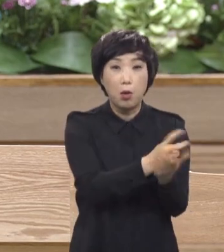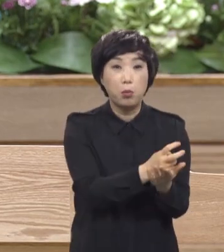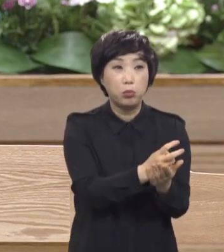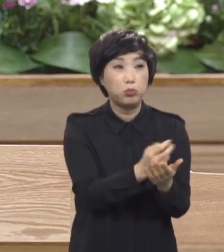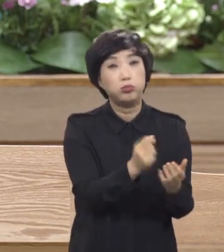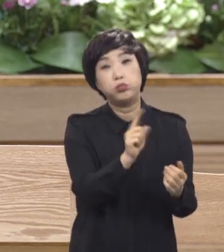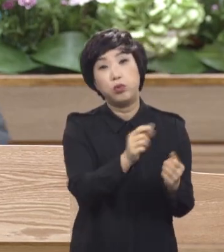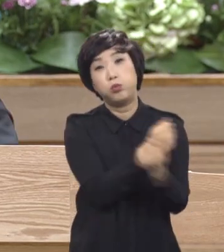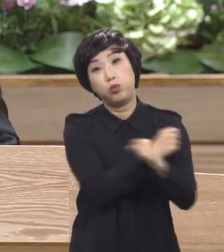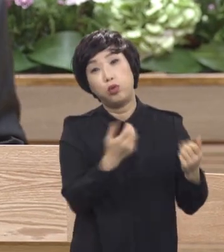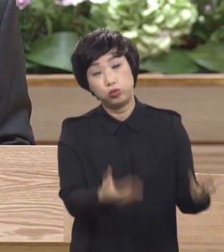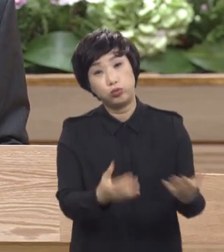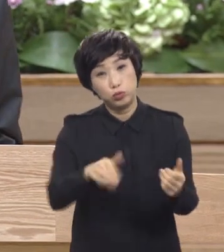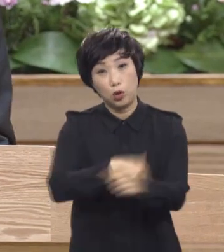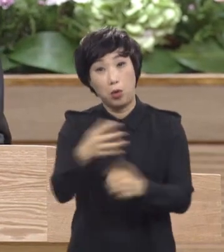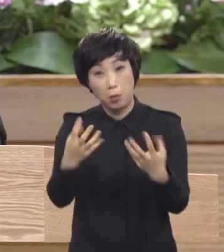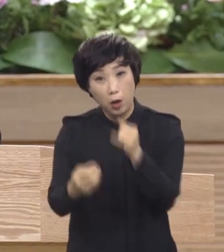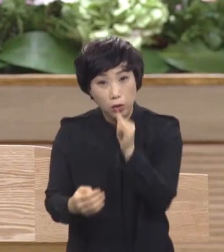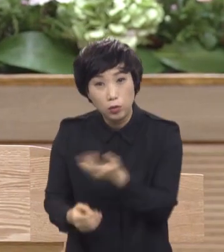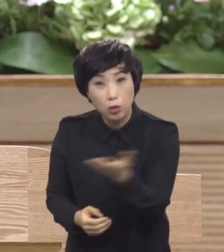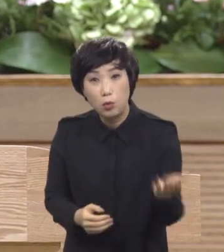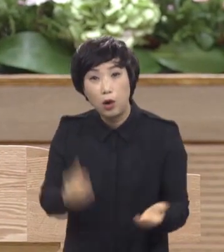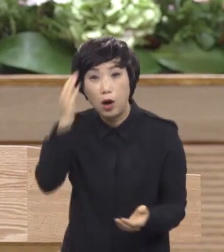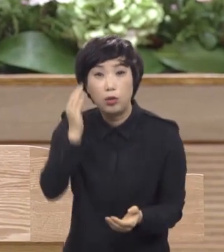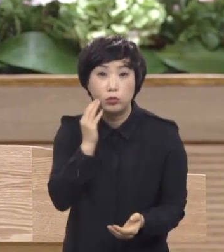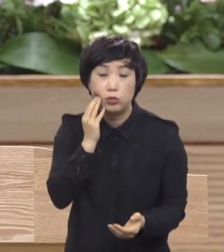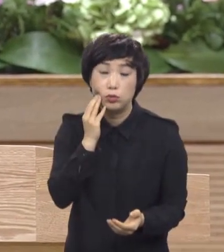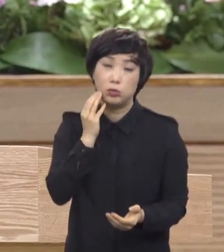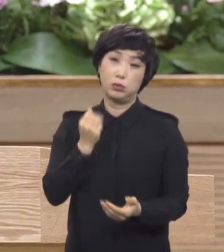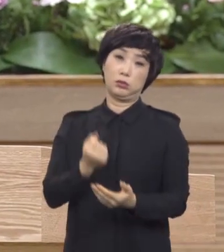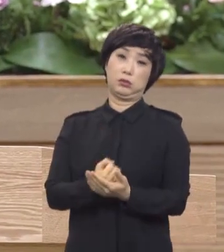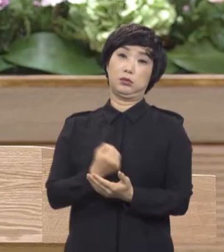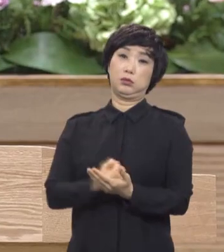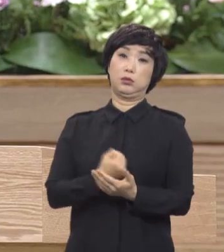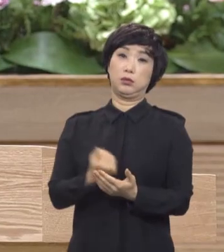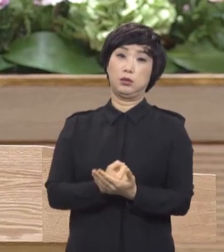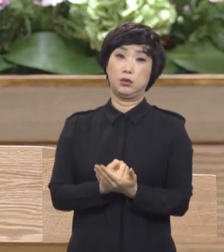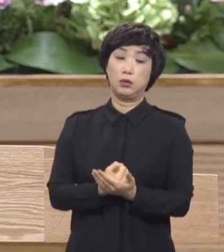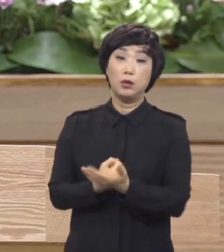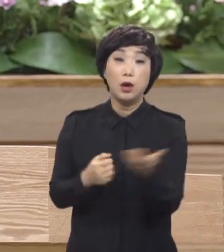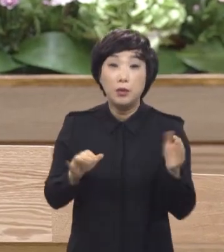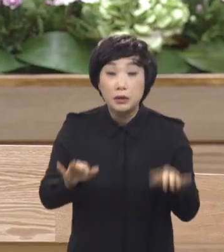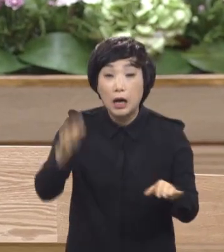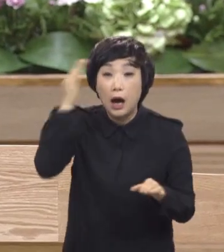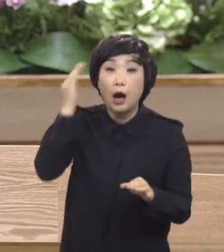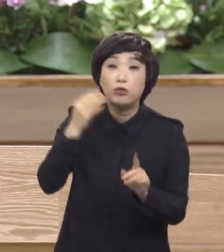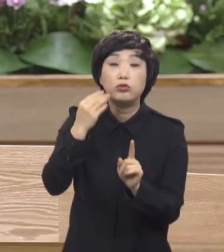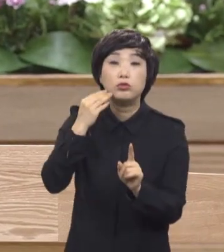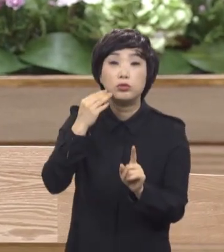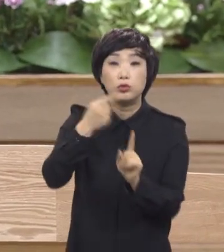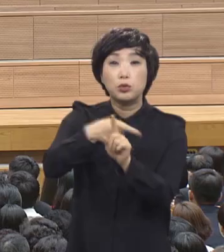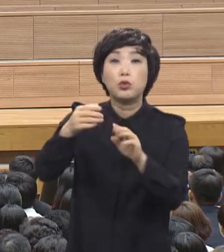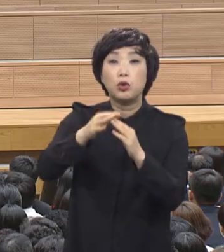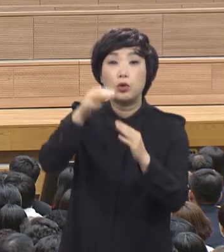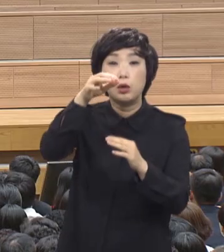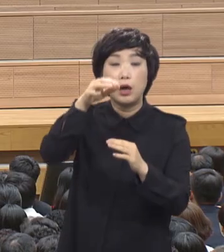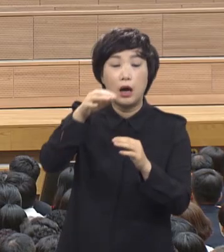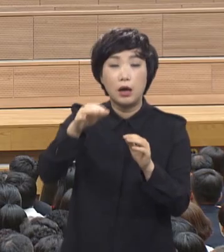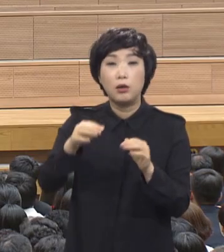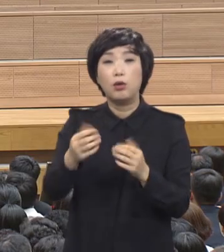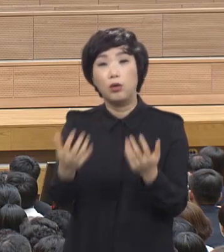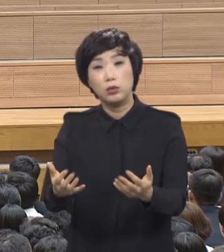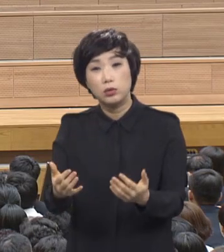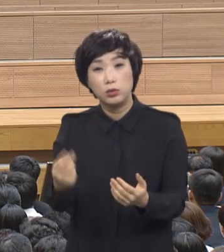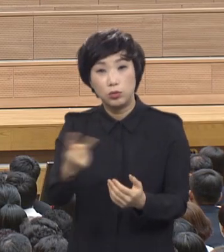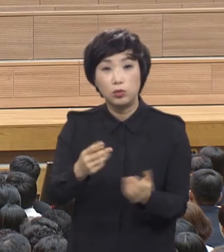말입니다 이게 보통 문제입니까 그러니까 왜 한국의 교육이 이 모양으로 생겼느냐 지금